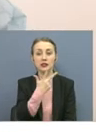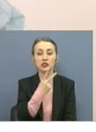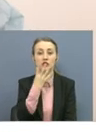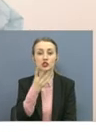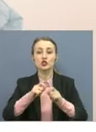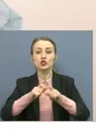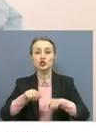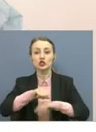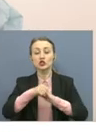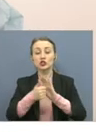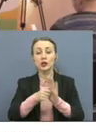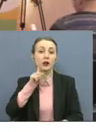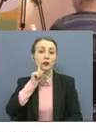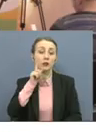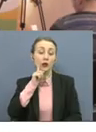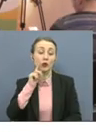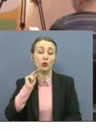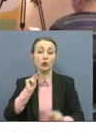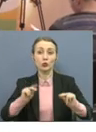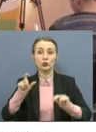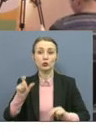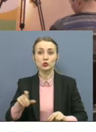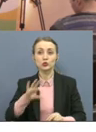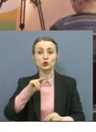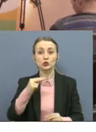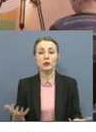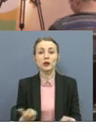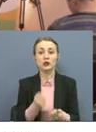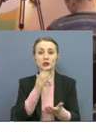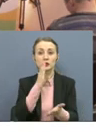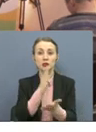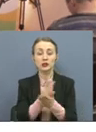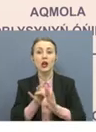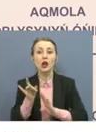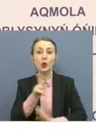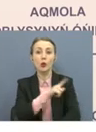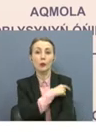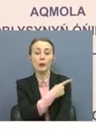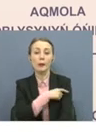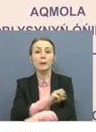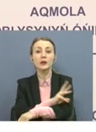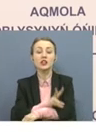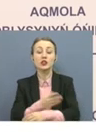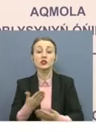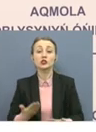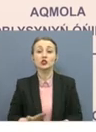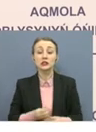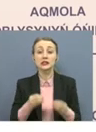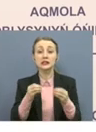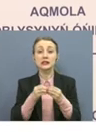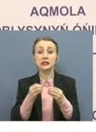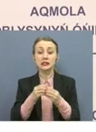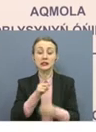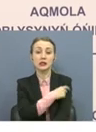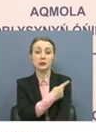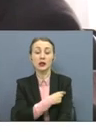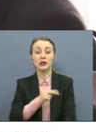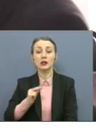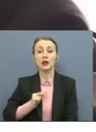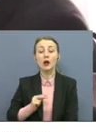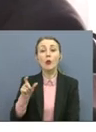10 медицина маманының оқу ақысын аудан бюджеті өз мойнына алып отыр. Биыл Макинск қаласының оңтүстік батыс бөлігінде жылу жүйелері